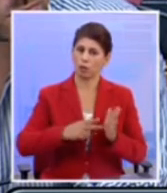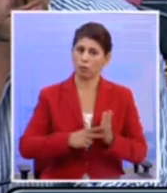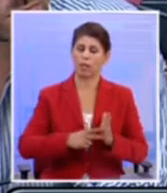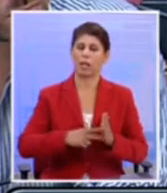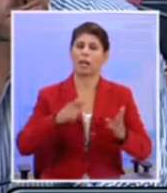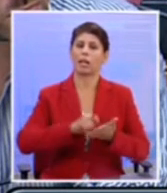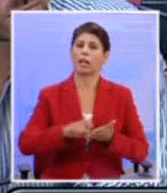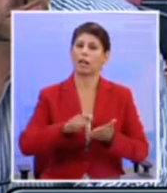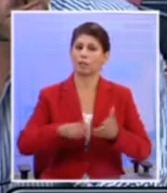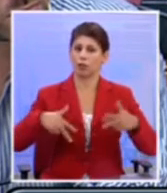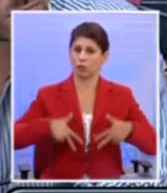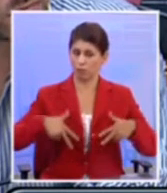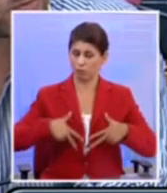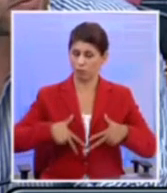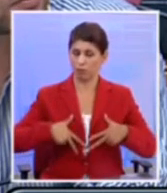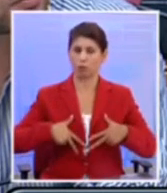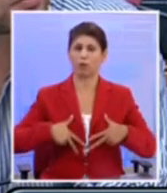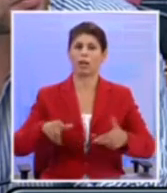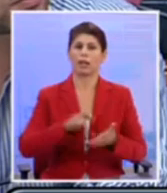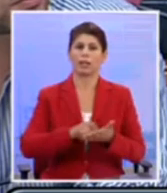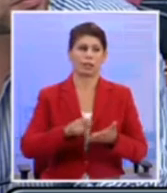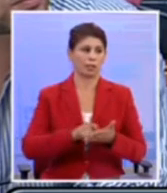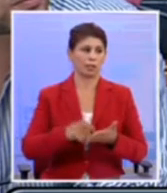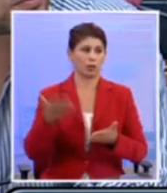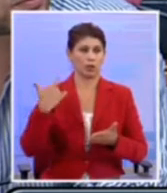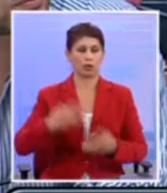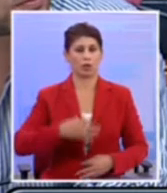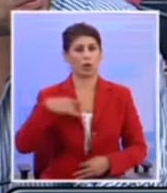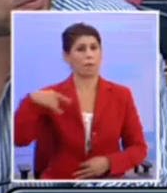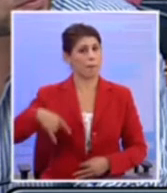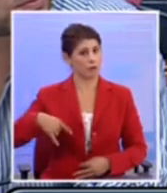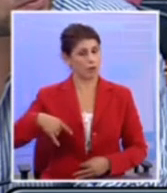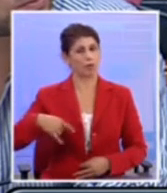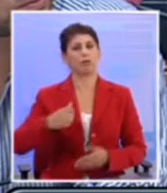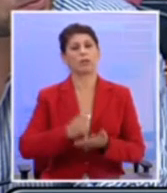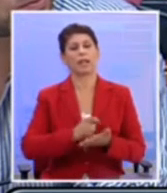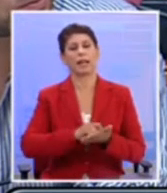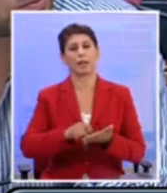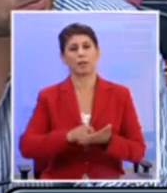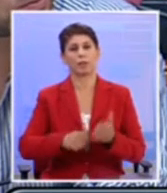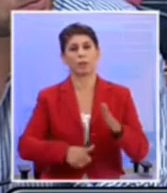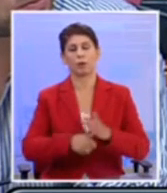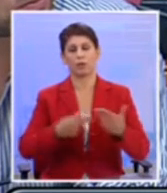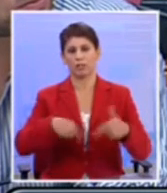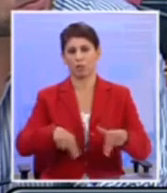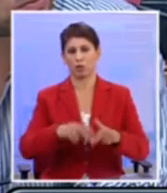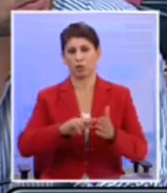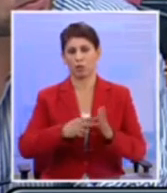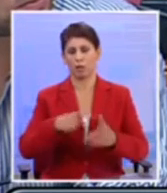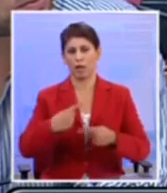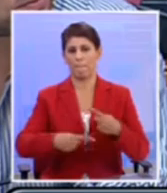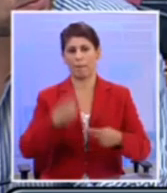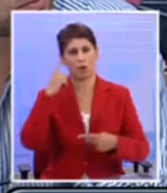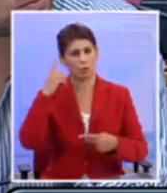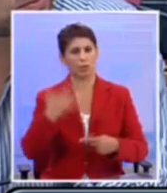του Υπουργού, στο γραφείο του ήταν ο κ. Παπακοσταντίνου τότε Υπουργός, και στο γραφείο του Προέδρου Συμβουλίου Οικονομικών Εμπειρογνωμών,